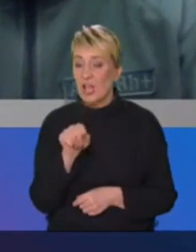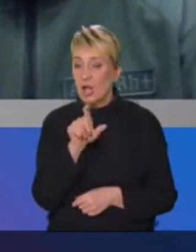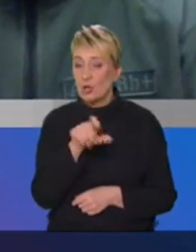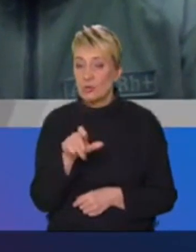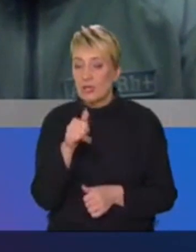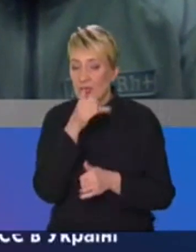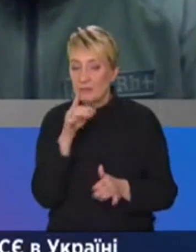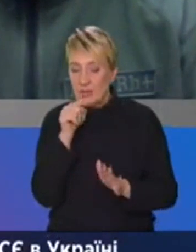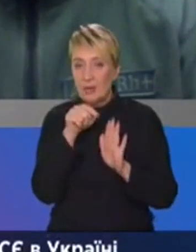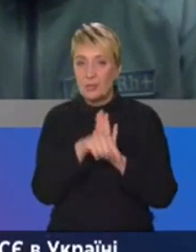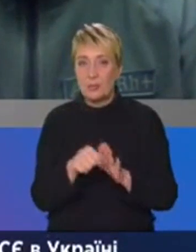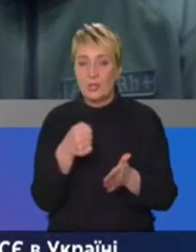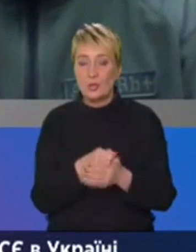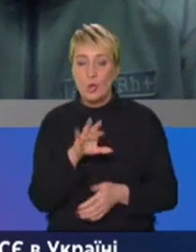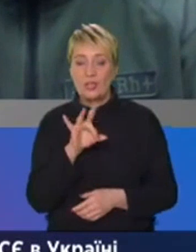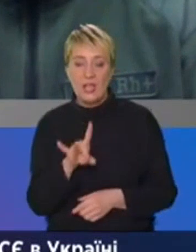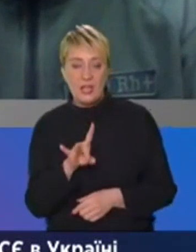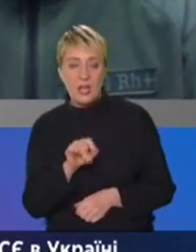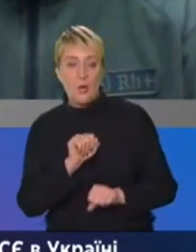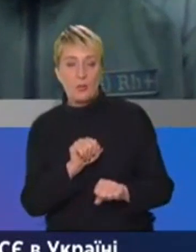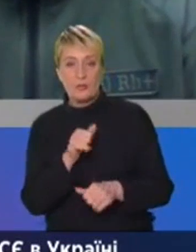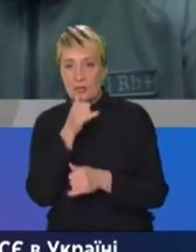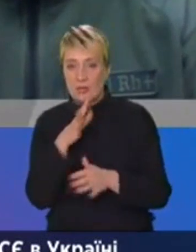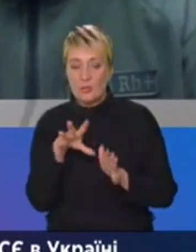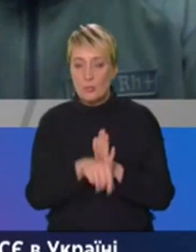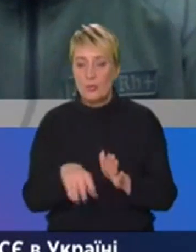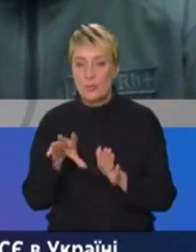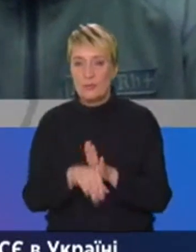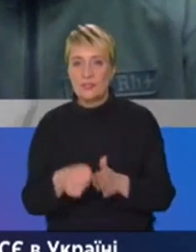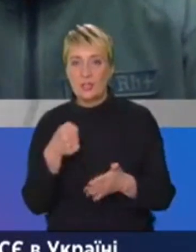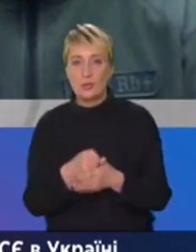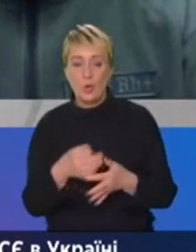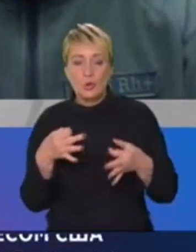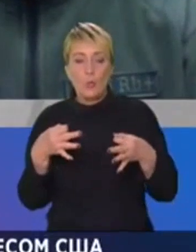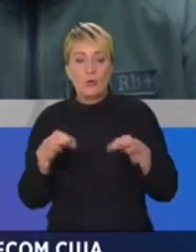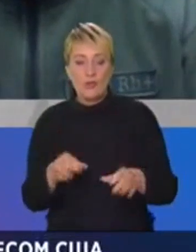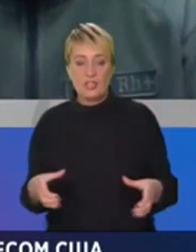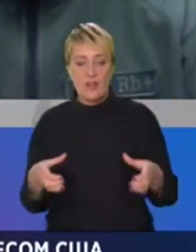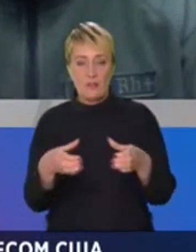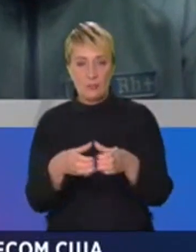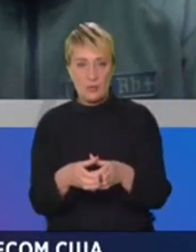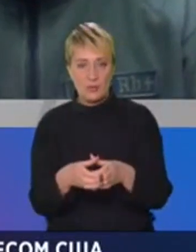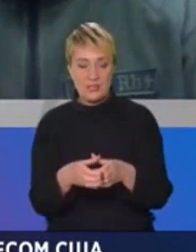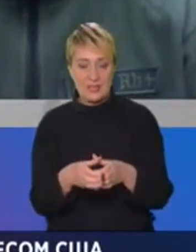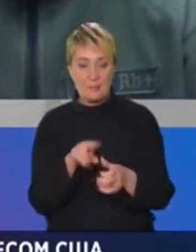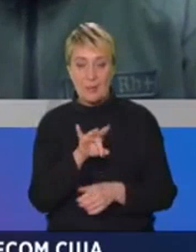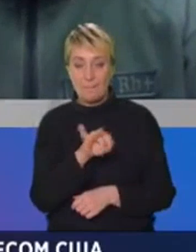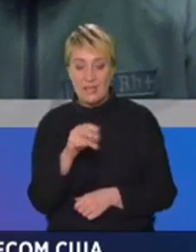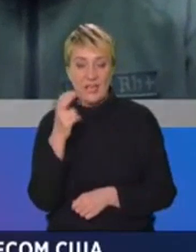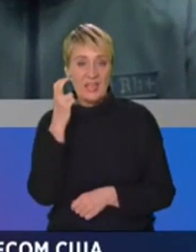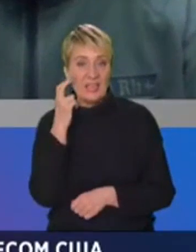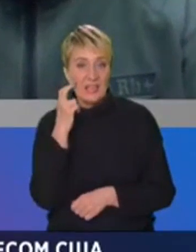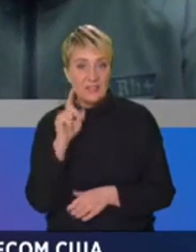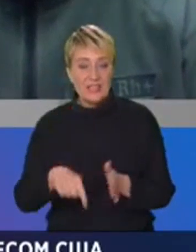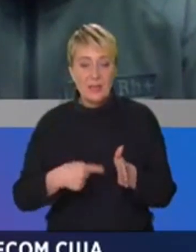до територіальної оборони. Вони можуть приєднуватись до так званих добровольчих формувань при Київській міській раді. Скажімо,